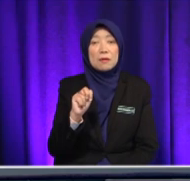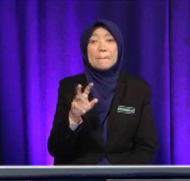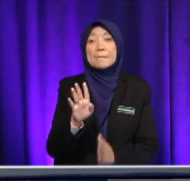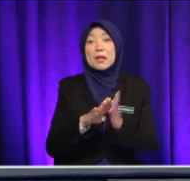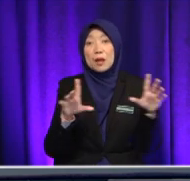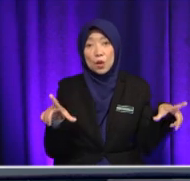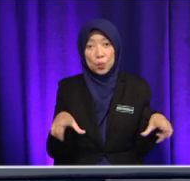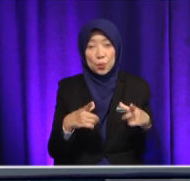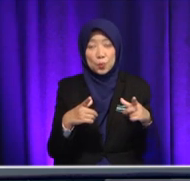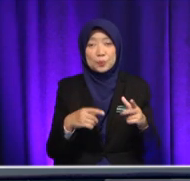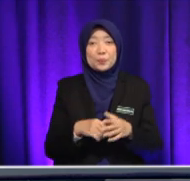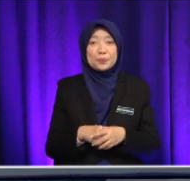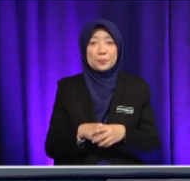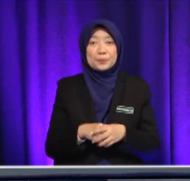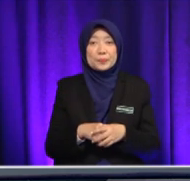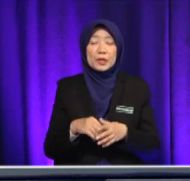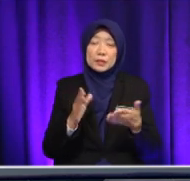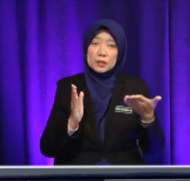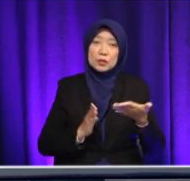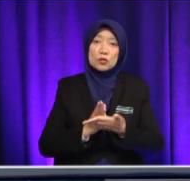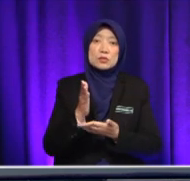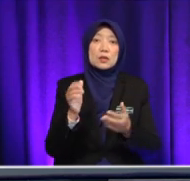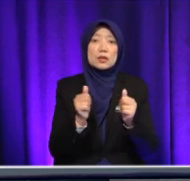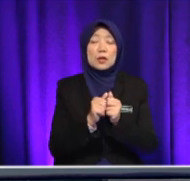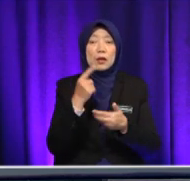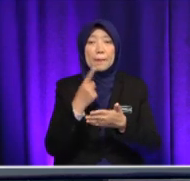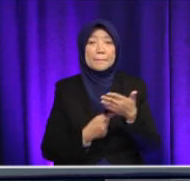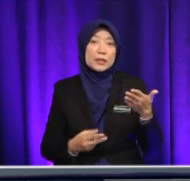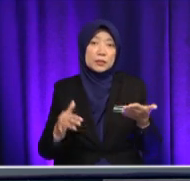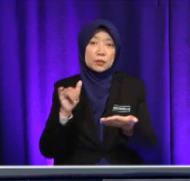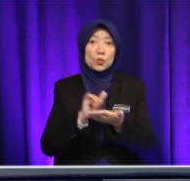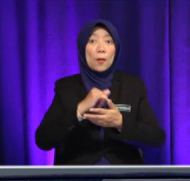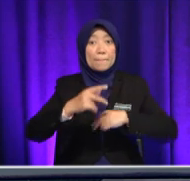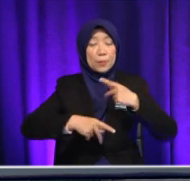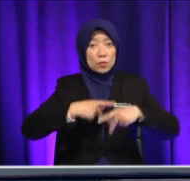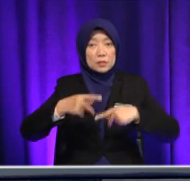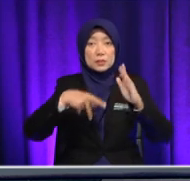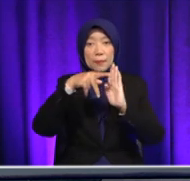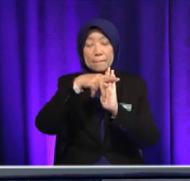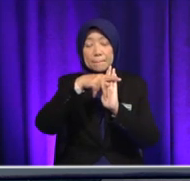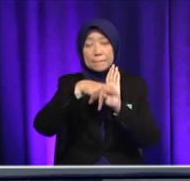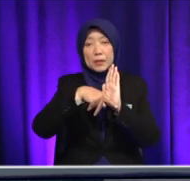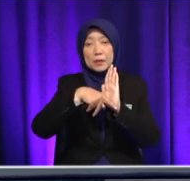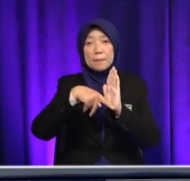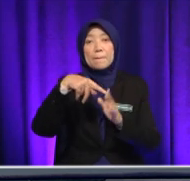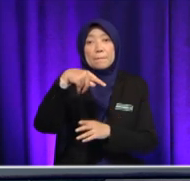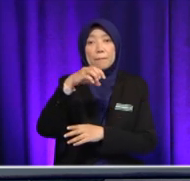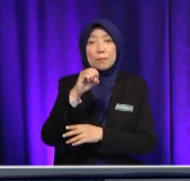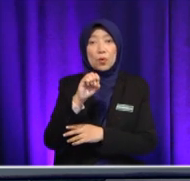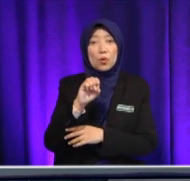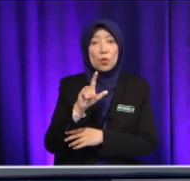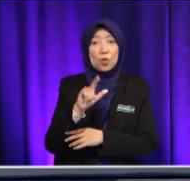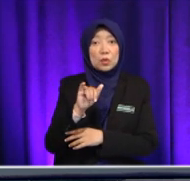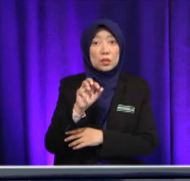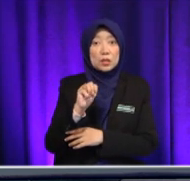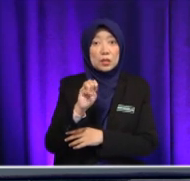Okey. Okey. So kita teruskan dengan apakah itu proses pempolimeran penambahan.